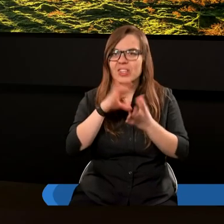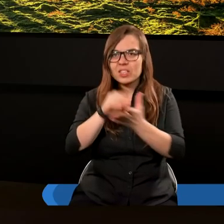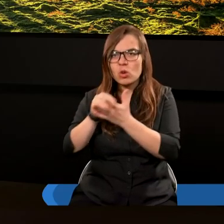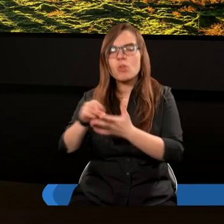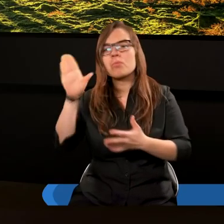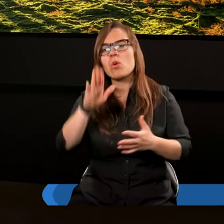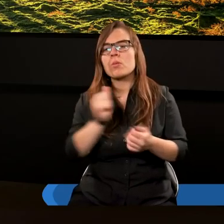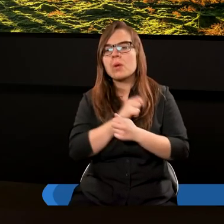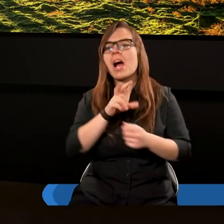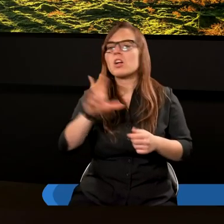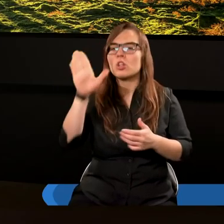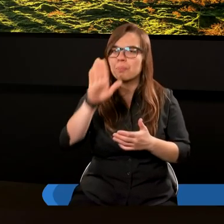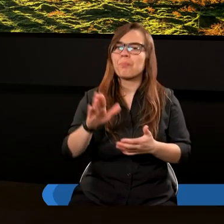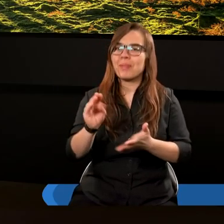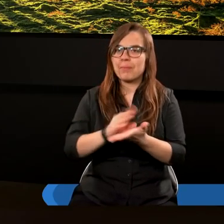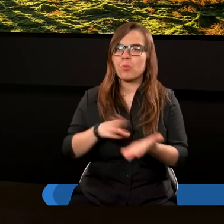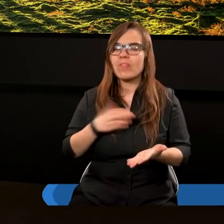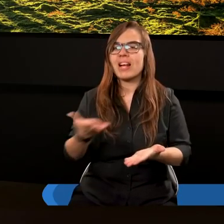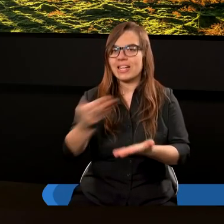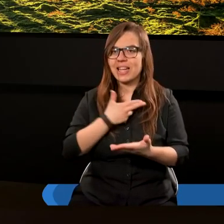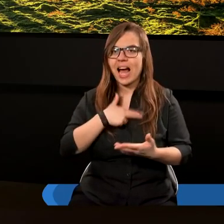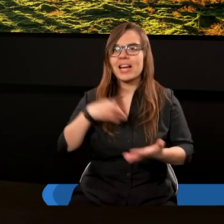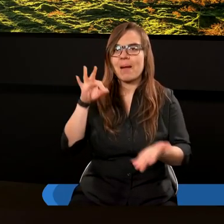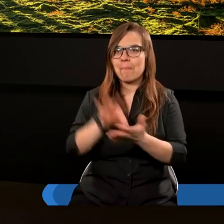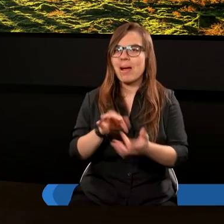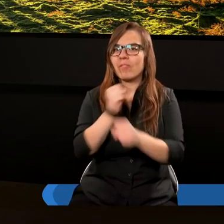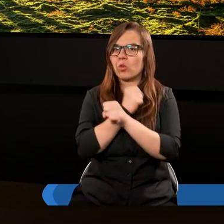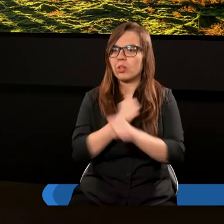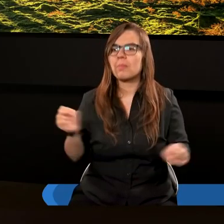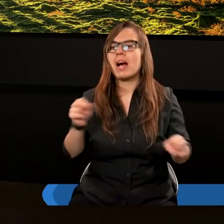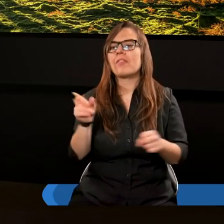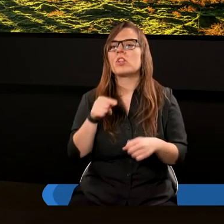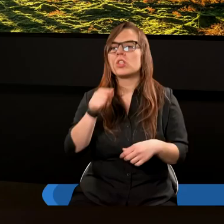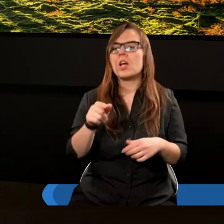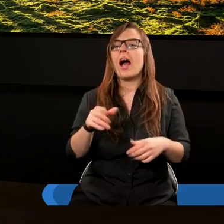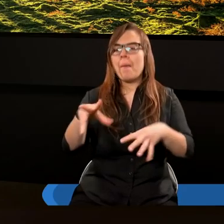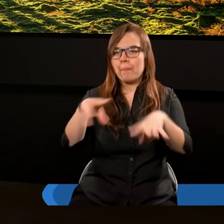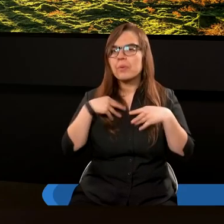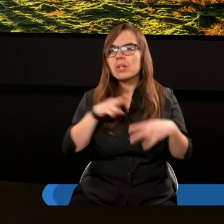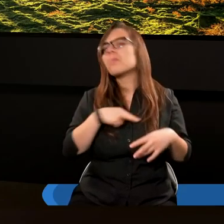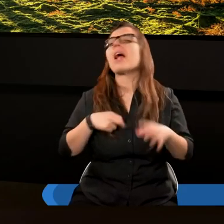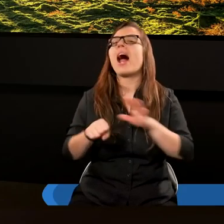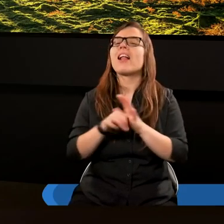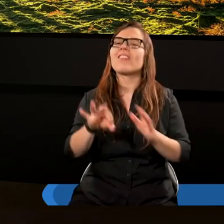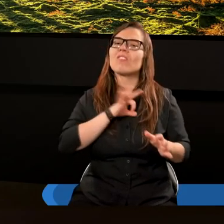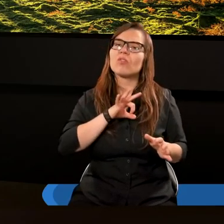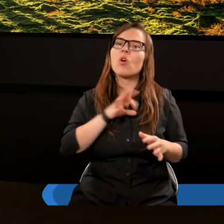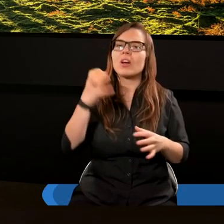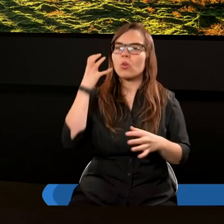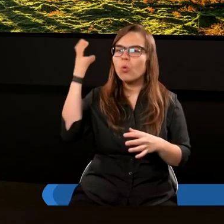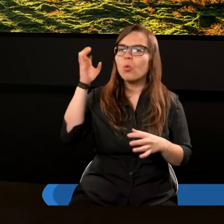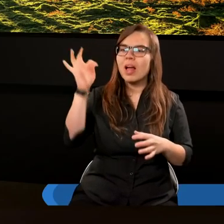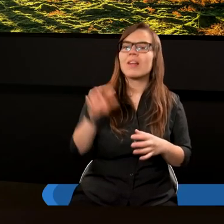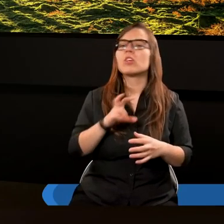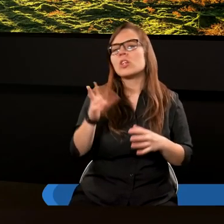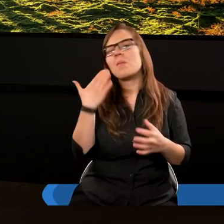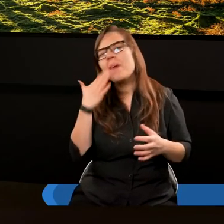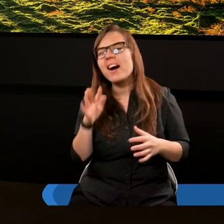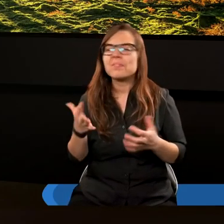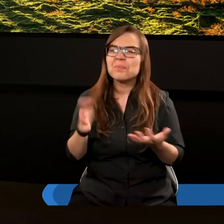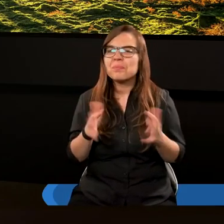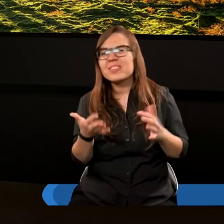ale czy Biblia daje nam taką pewność zbawienia, pewność tego, że Bóg nas akceptuje, że przyjmie nas do swego królestwa, czy bardziej zostawia tak?